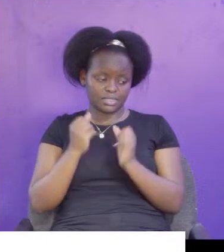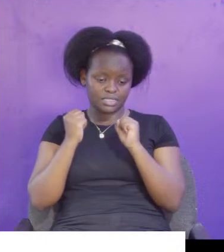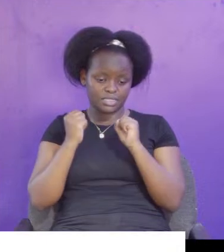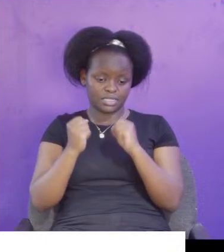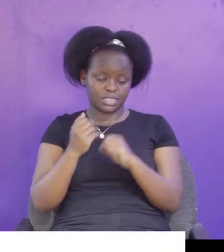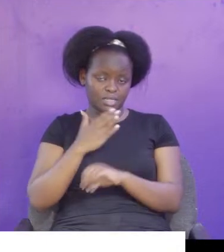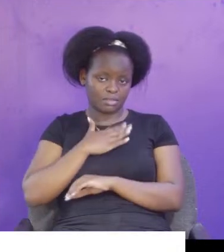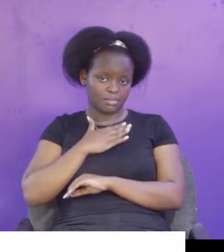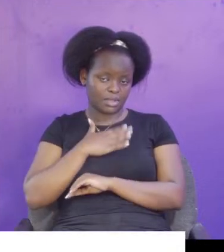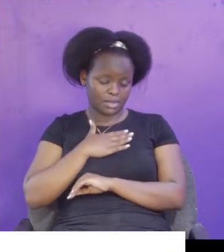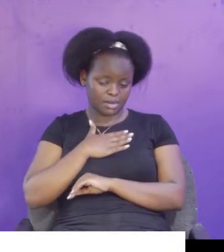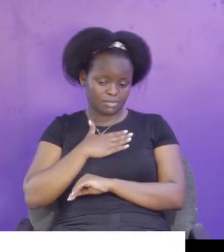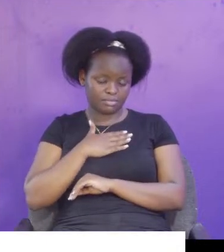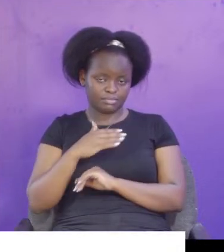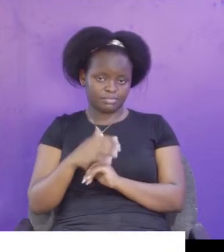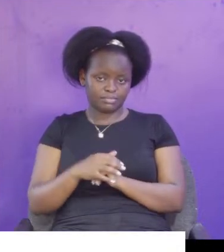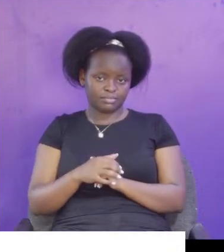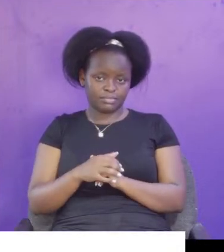tuende vyema.